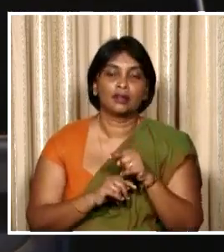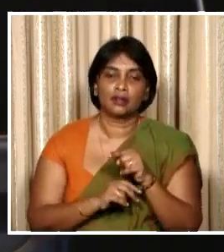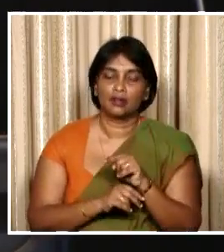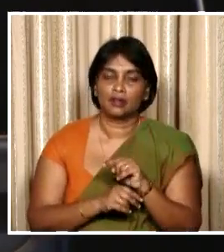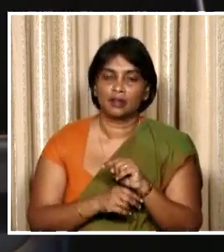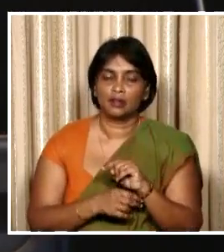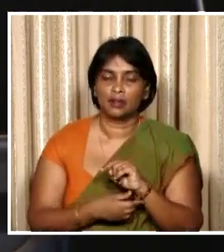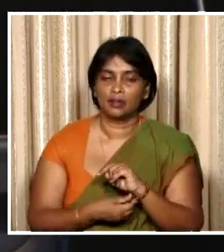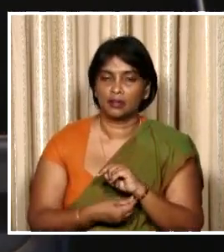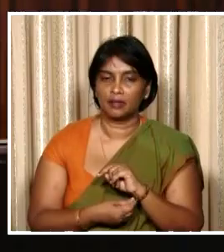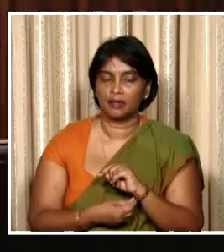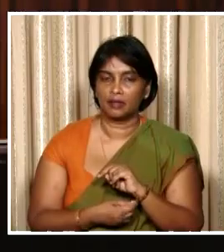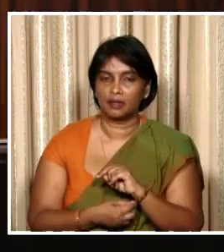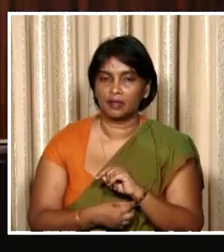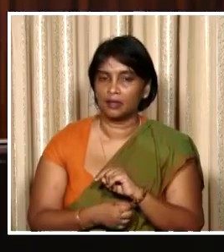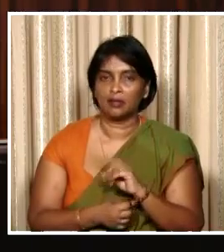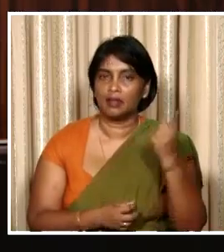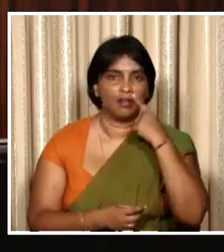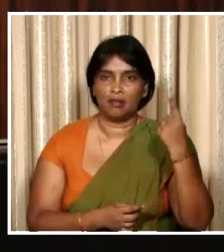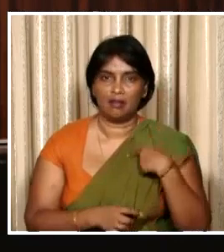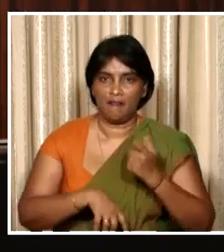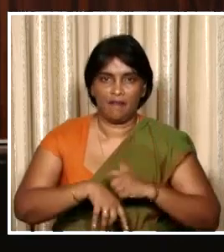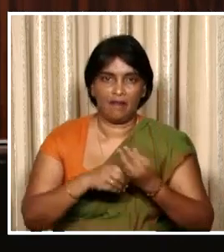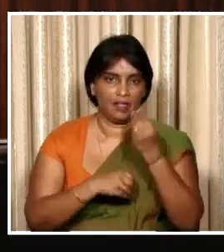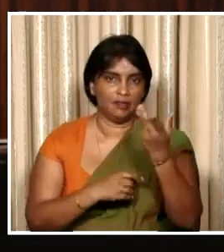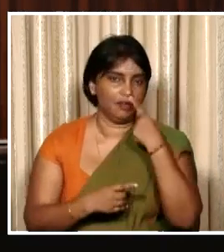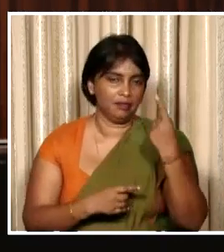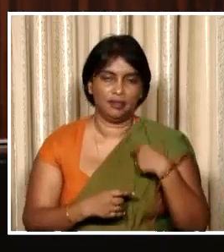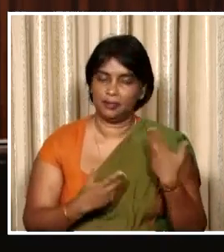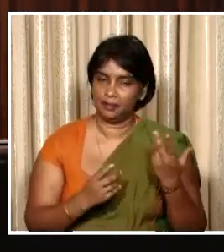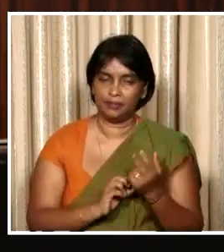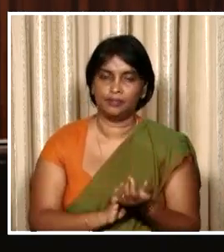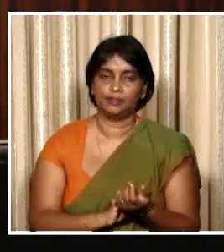මන්තුමා මට දැනුම්දීමක් කරලා නැහැ වෙලා ඔබතුමාට අමතර දීන